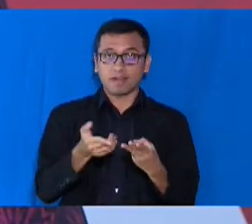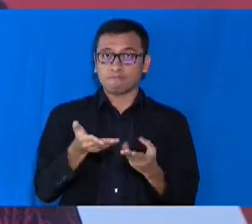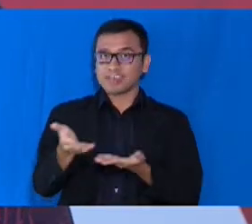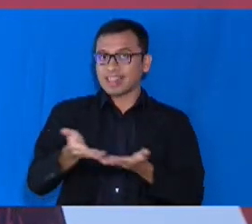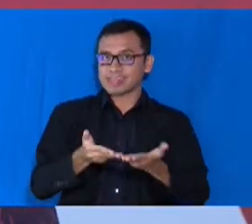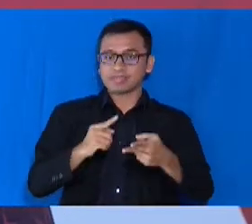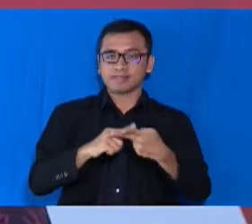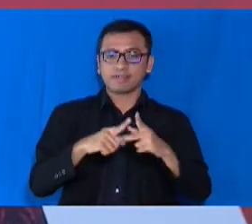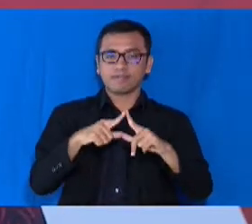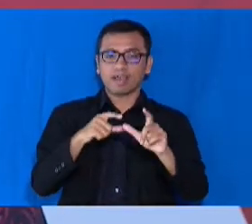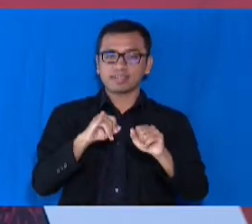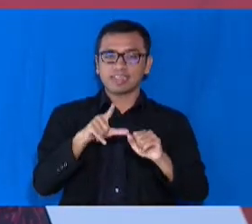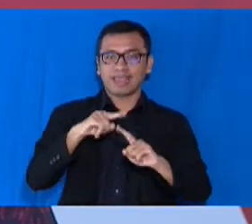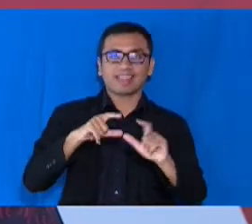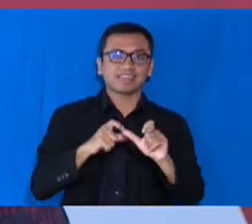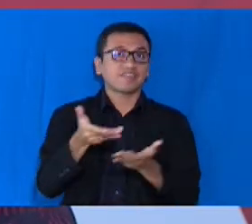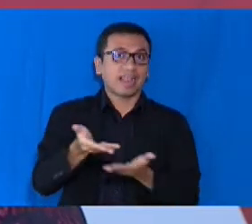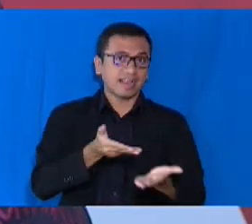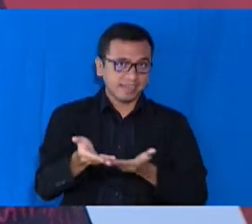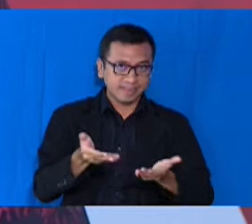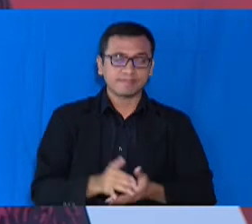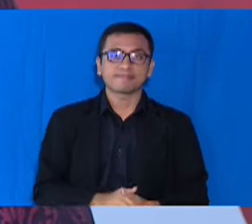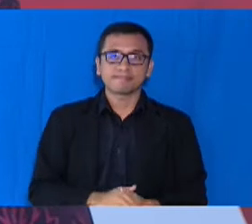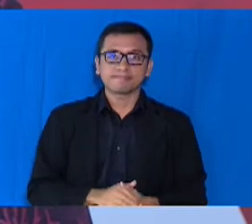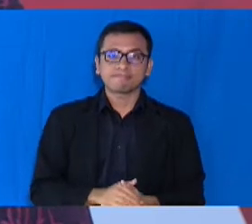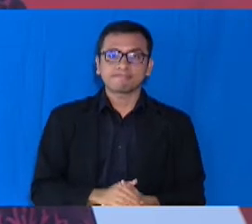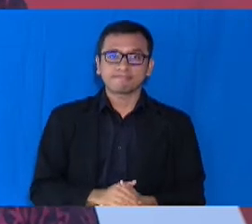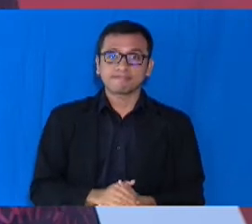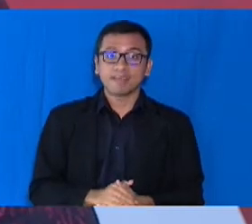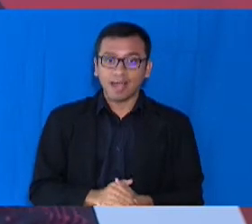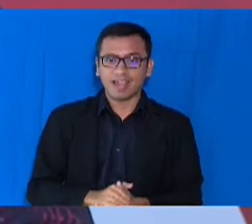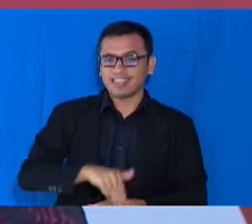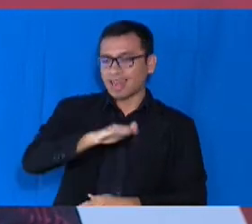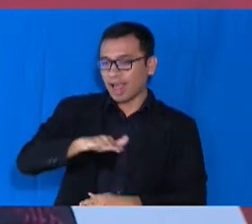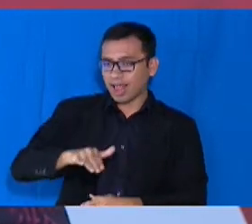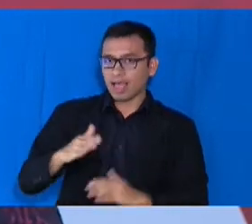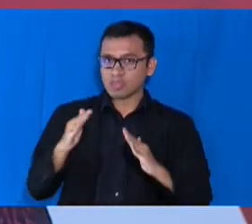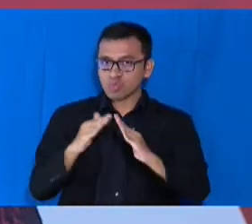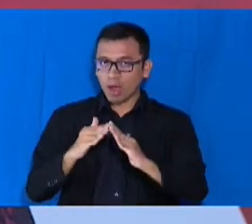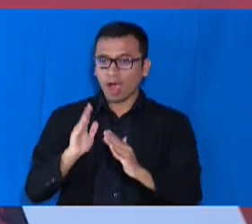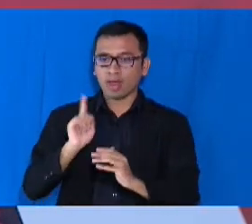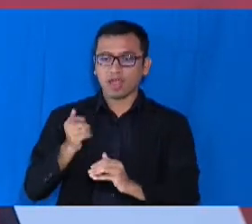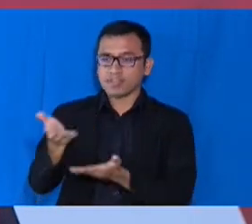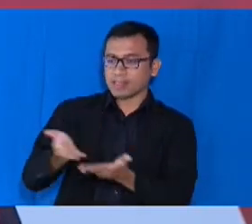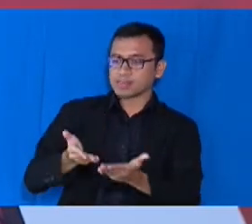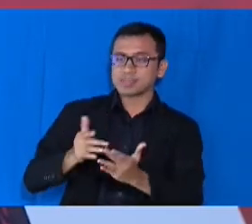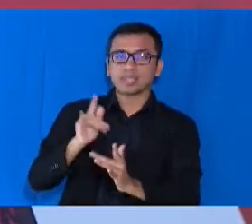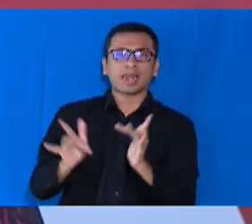Fasilitas, seberapa banyakkah anak-anak kita yang punya fasilitas online secara